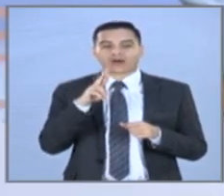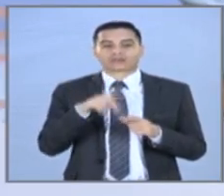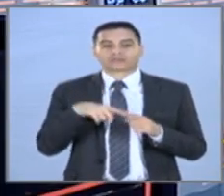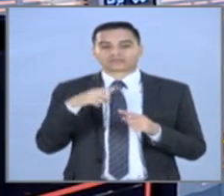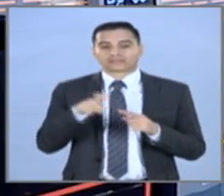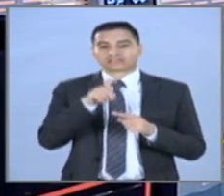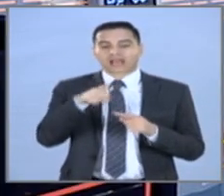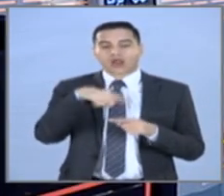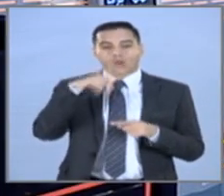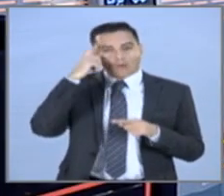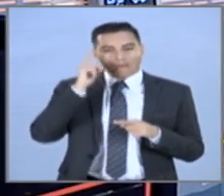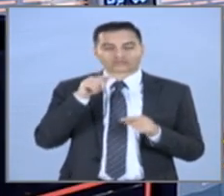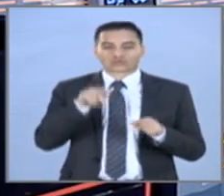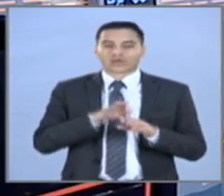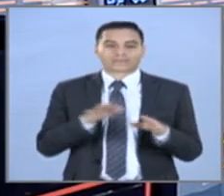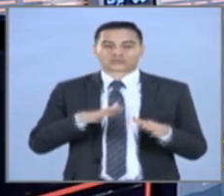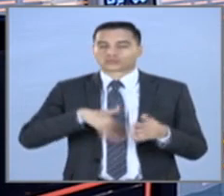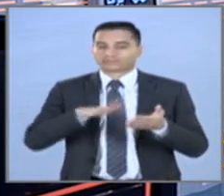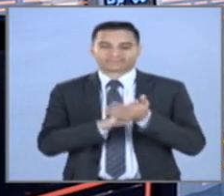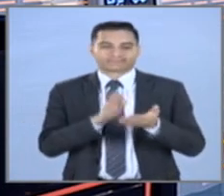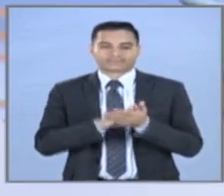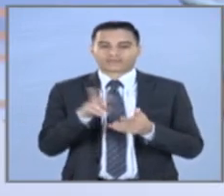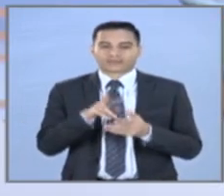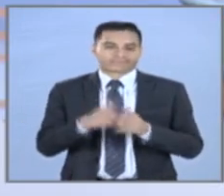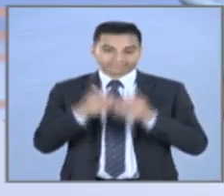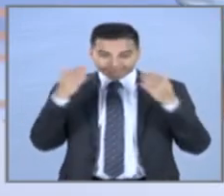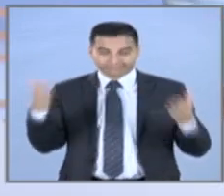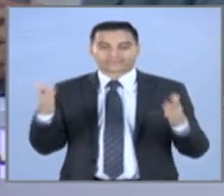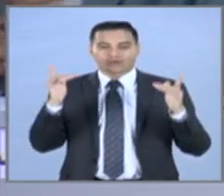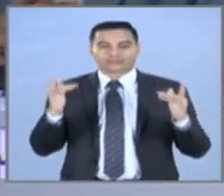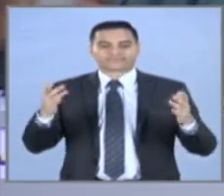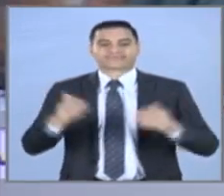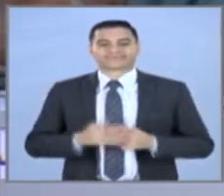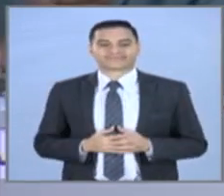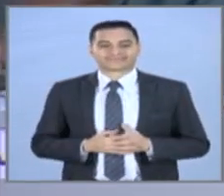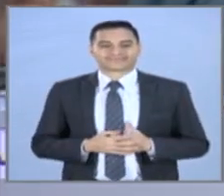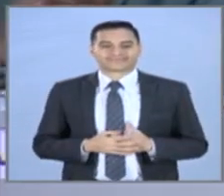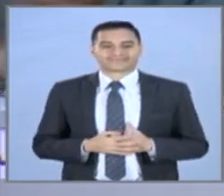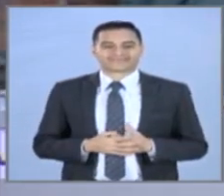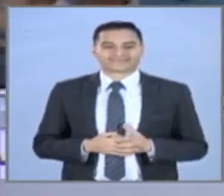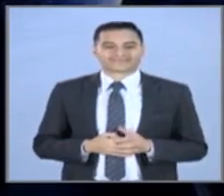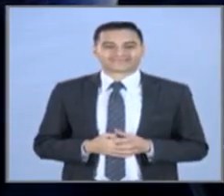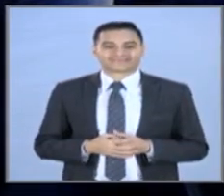دي الاسئله اللي ما تجاوبتش. كلنا نحيي عمر وميراي، ميراي وعمر، اتفضلوا.